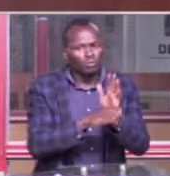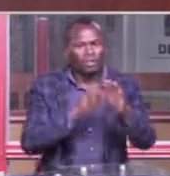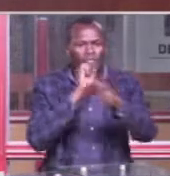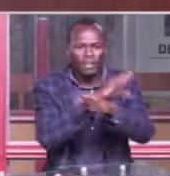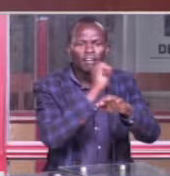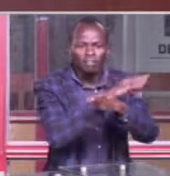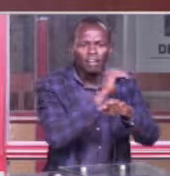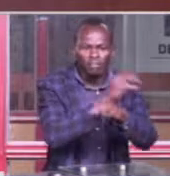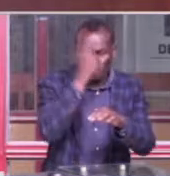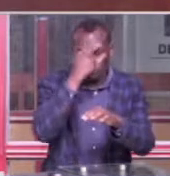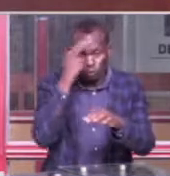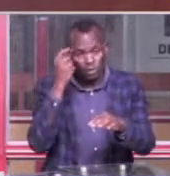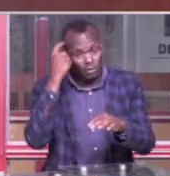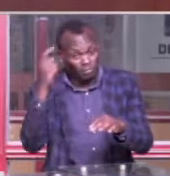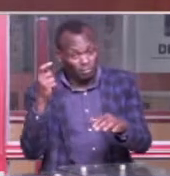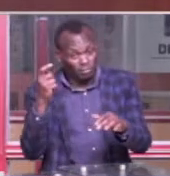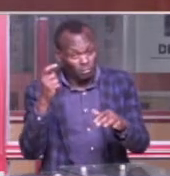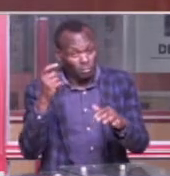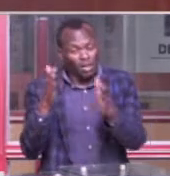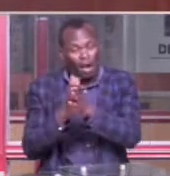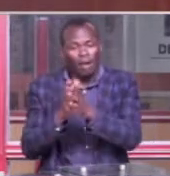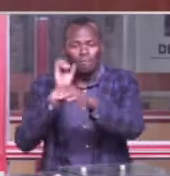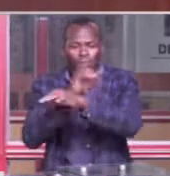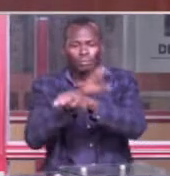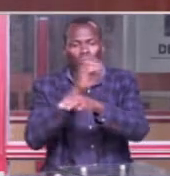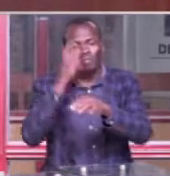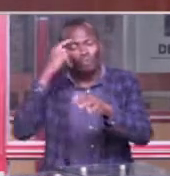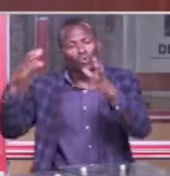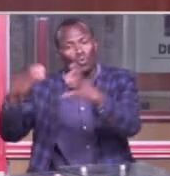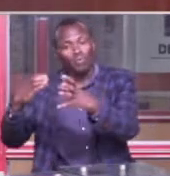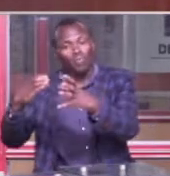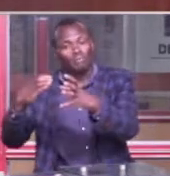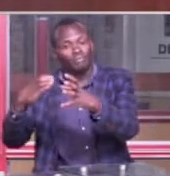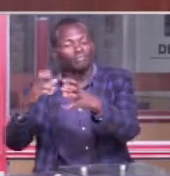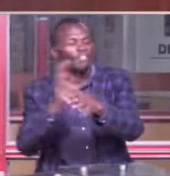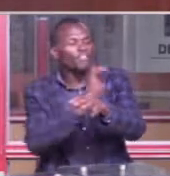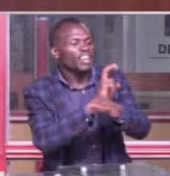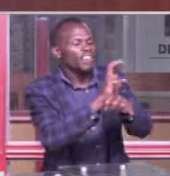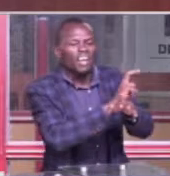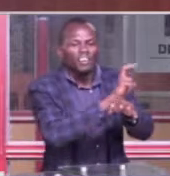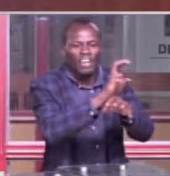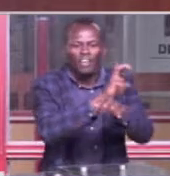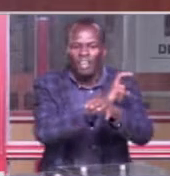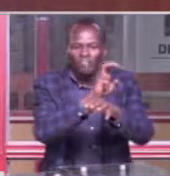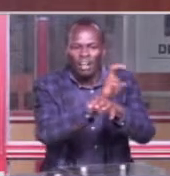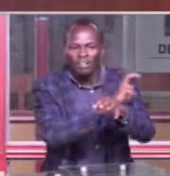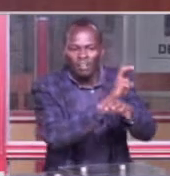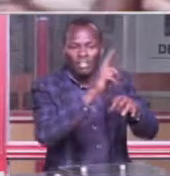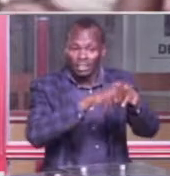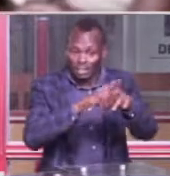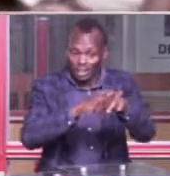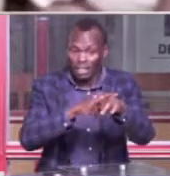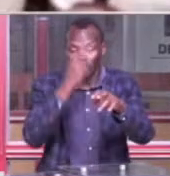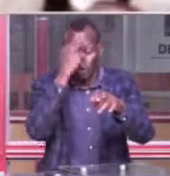ne briefing ey'abasupervisors oba aba invigilators abo abagenda okukuuma ebigezo ne ba